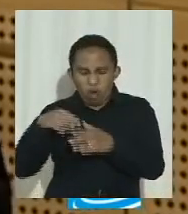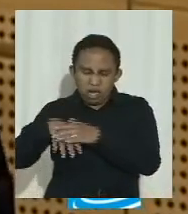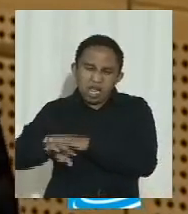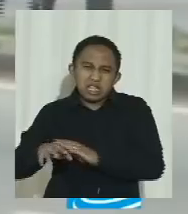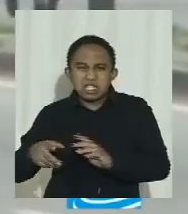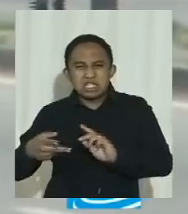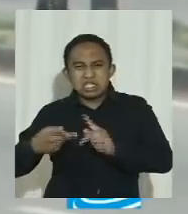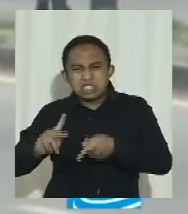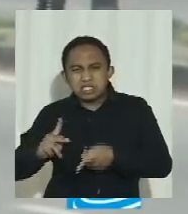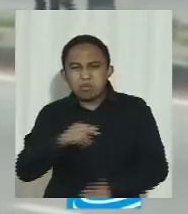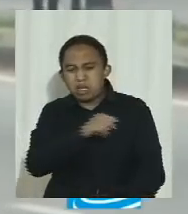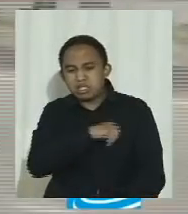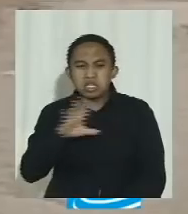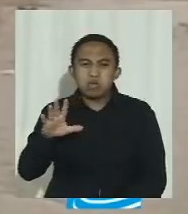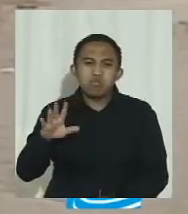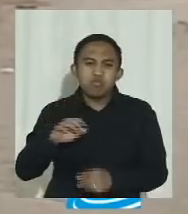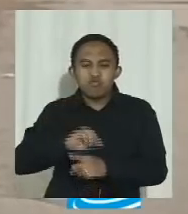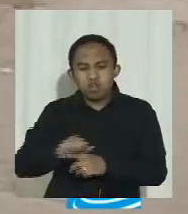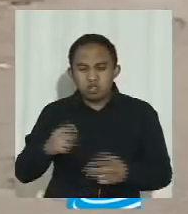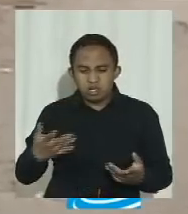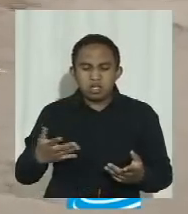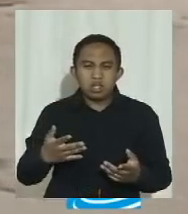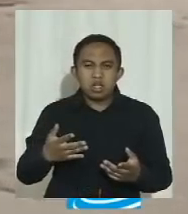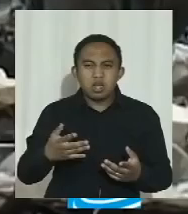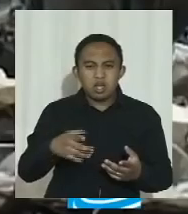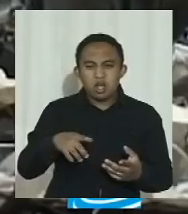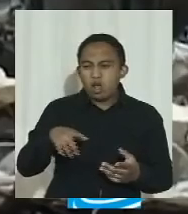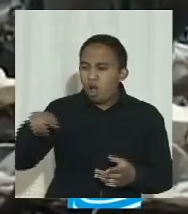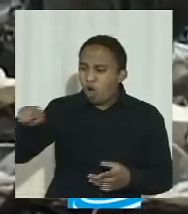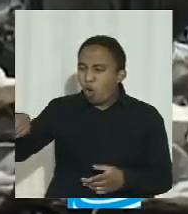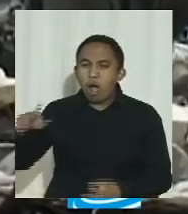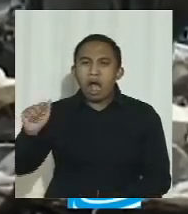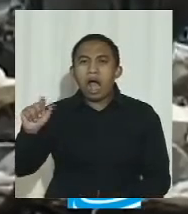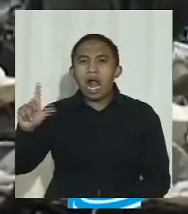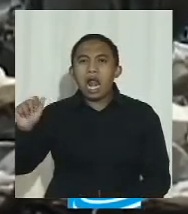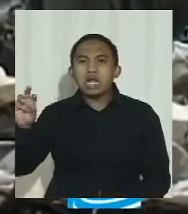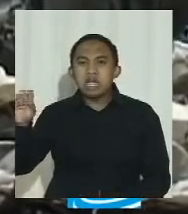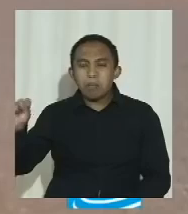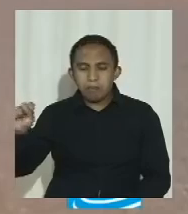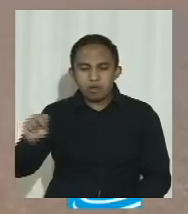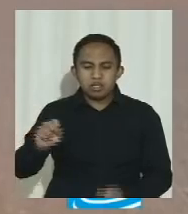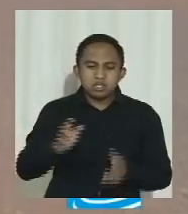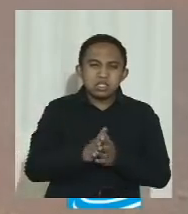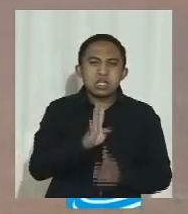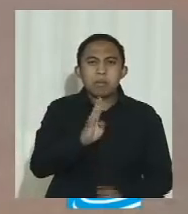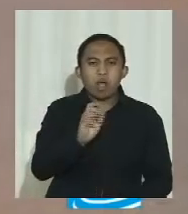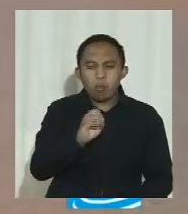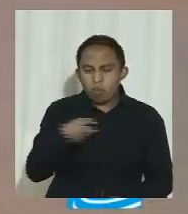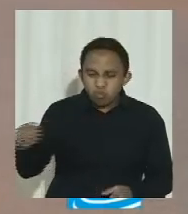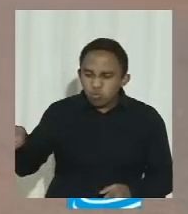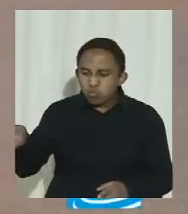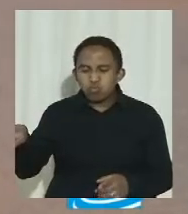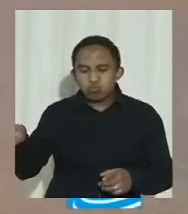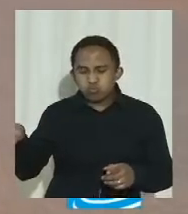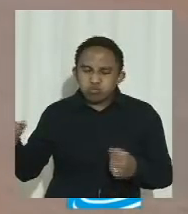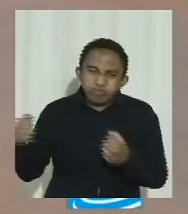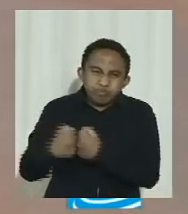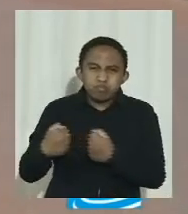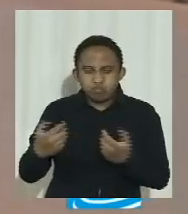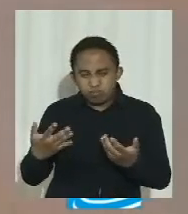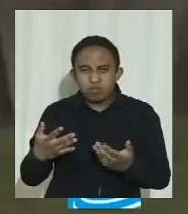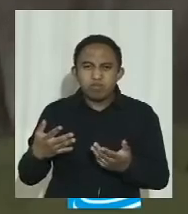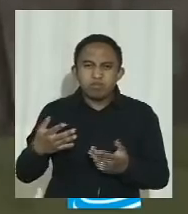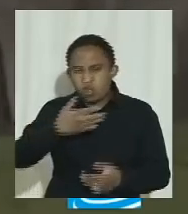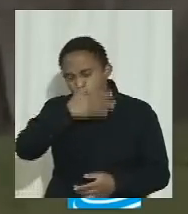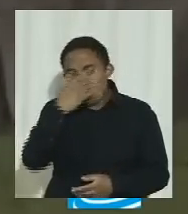ny 5 volana. Ny fandona mafy ireo mpanohana ny alasany hoatara sy Laurent Gbagbo avokany mahery ny 3 arivo no